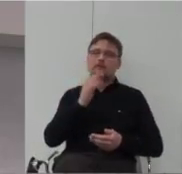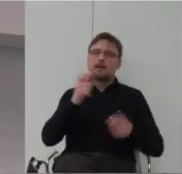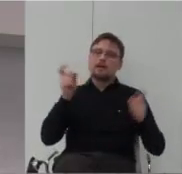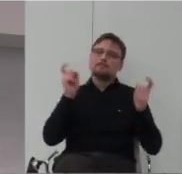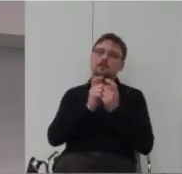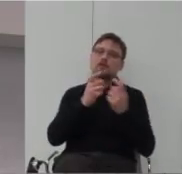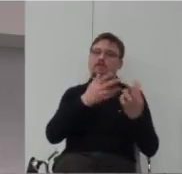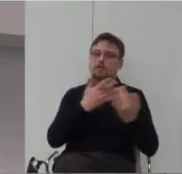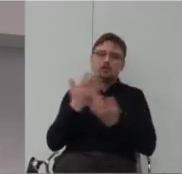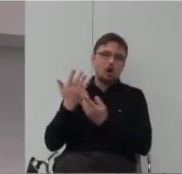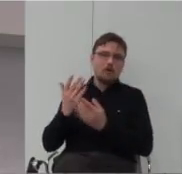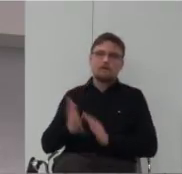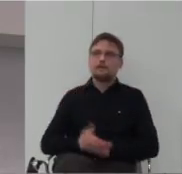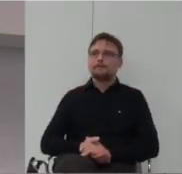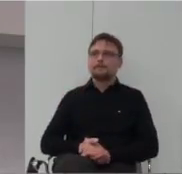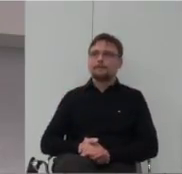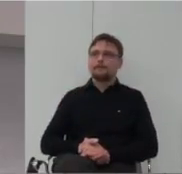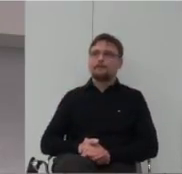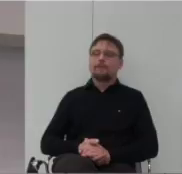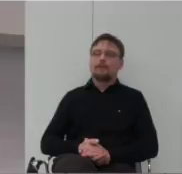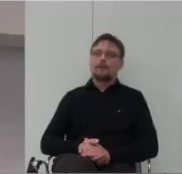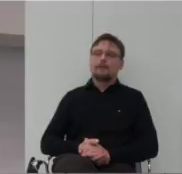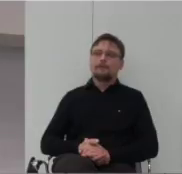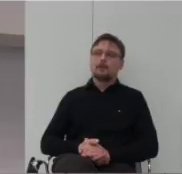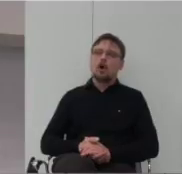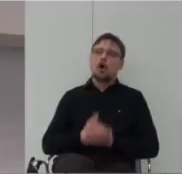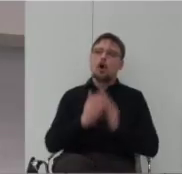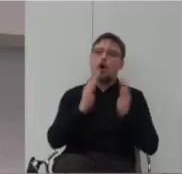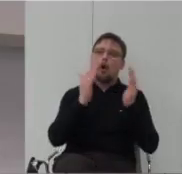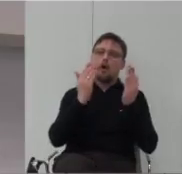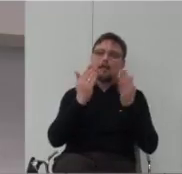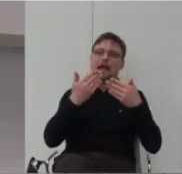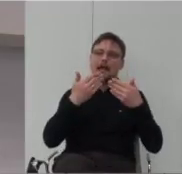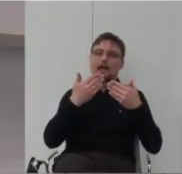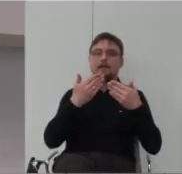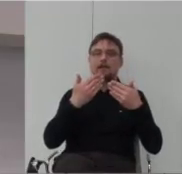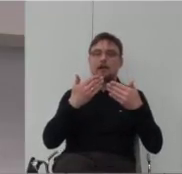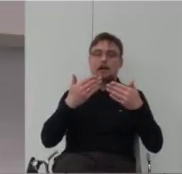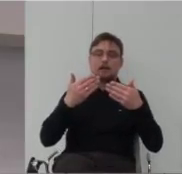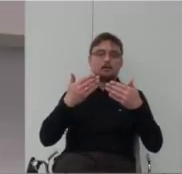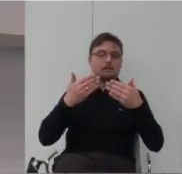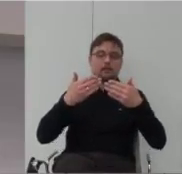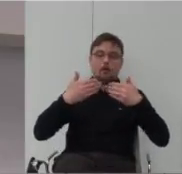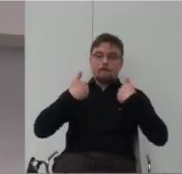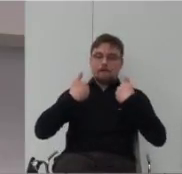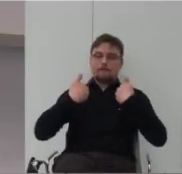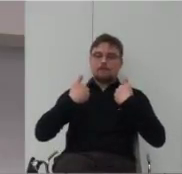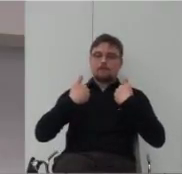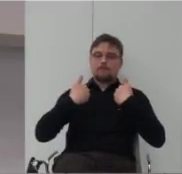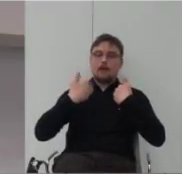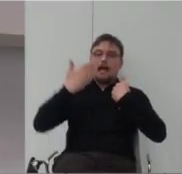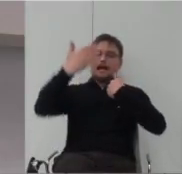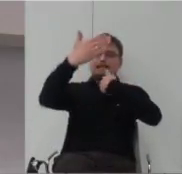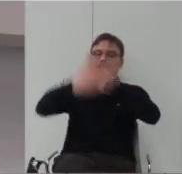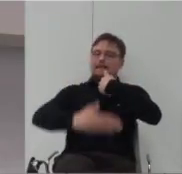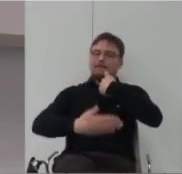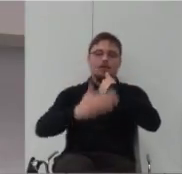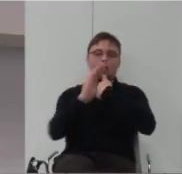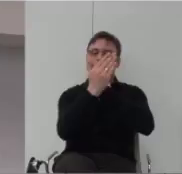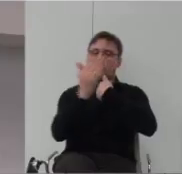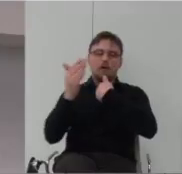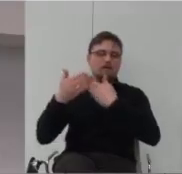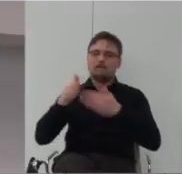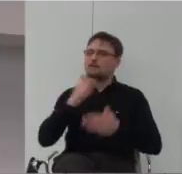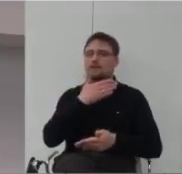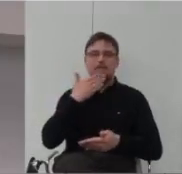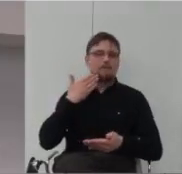ubitej ziemi, bardzo dobrze spełniających warunki przeciwpożarowe, zwrócone ku wewnętrznemu dziedzińcowi. Okna i drzwi